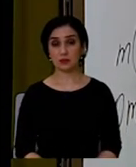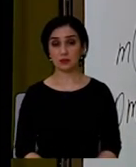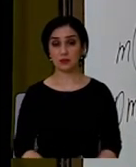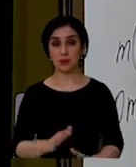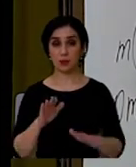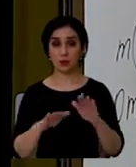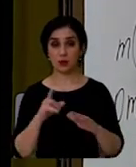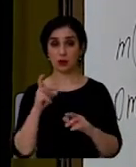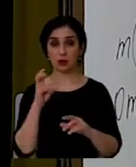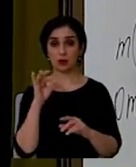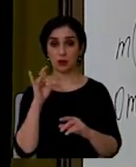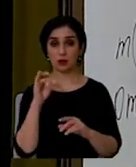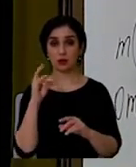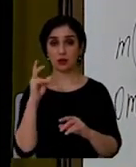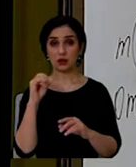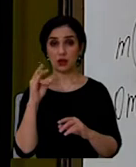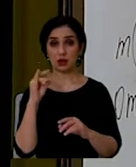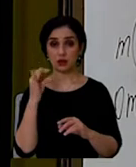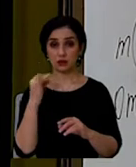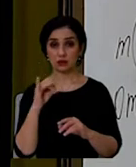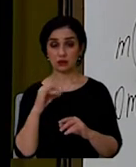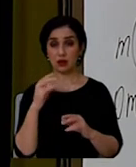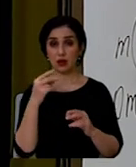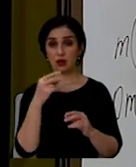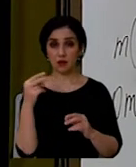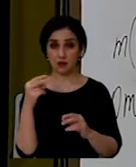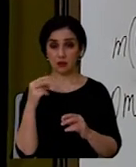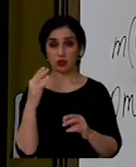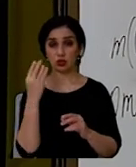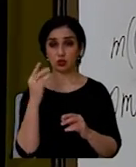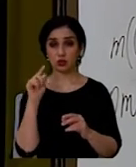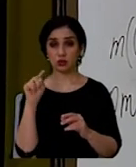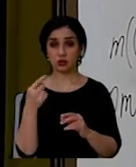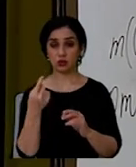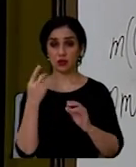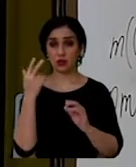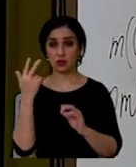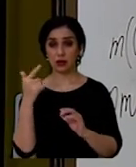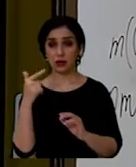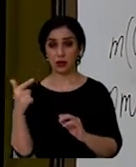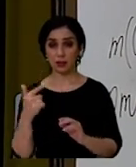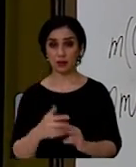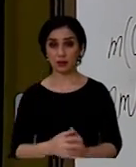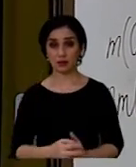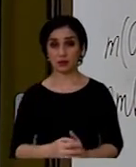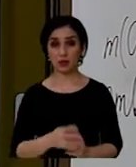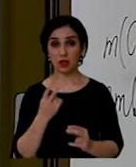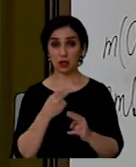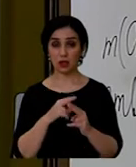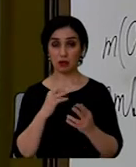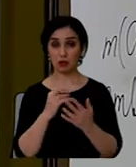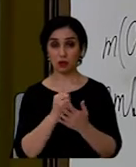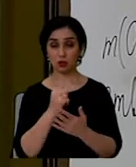Масса хлорида кальция равна 4,3 грамма. Это